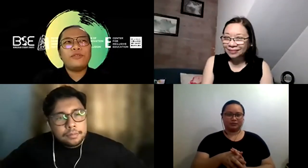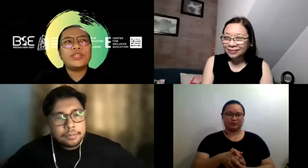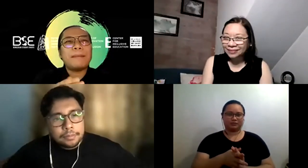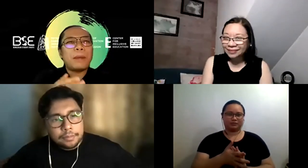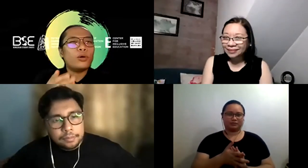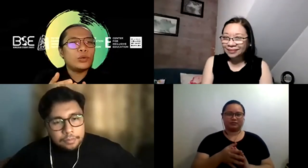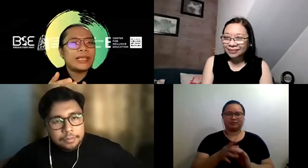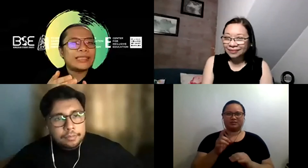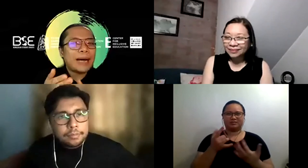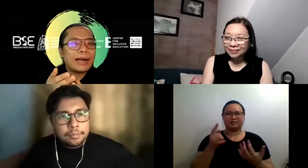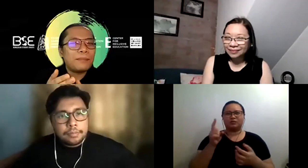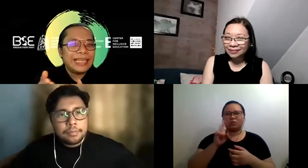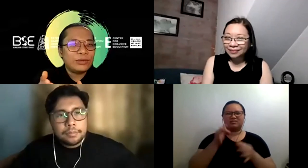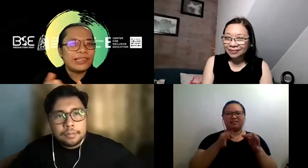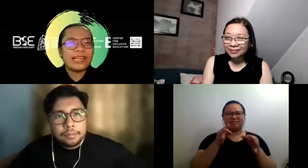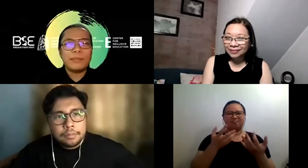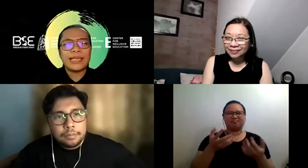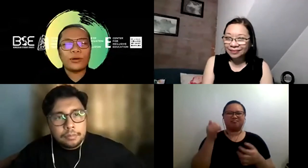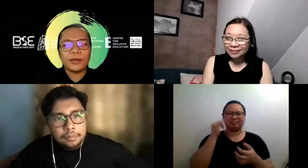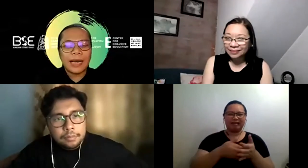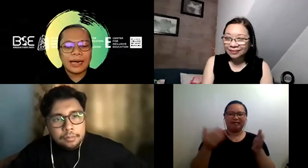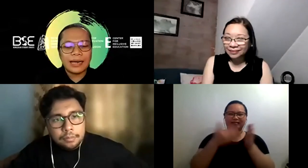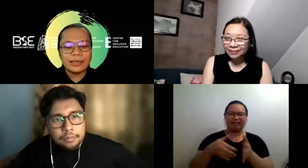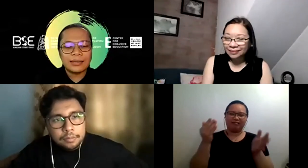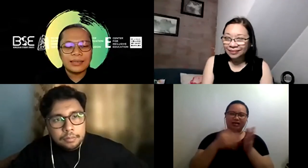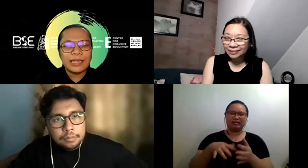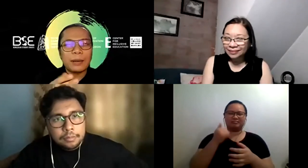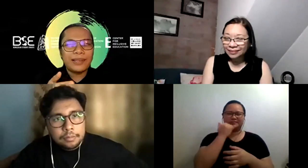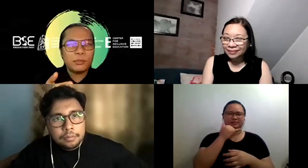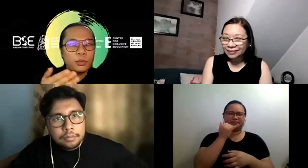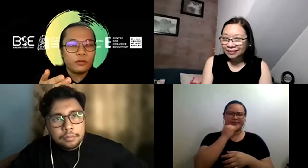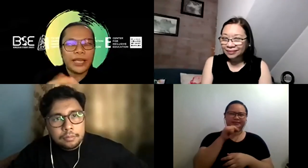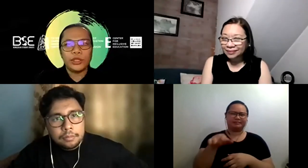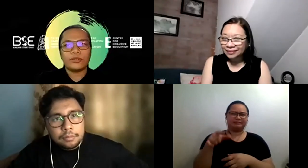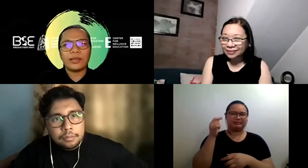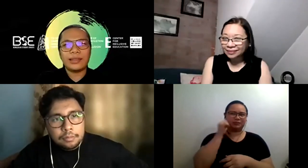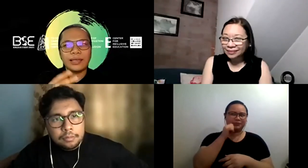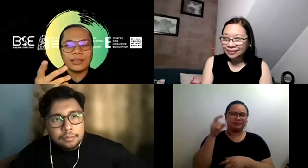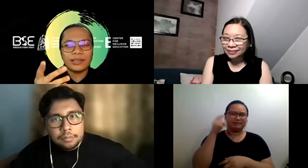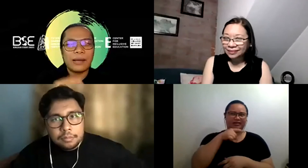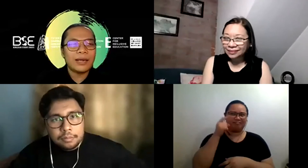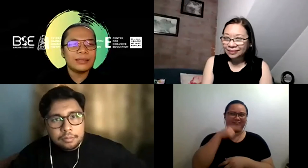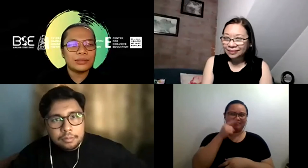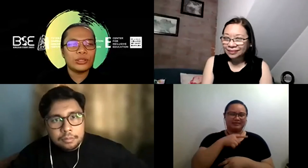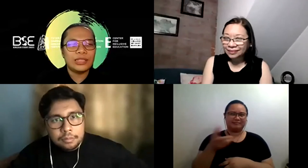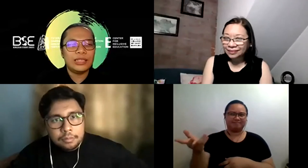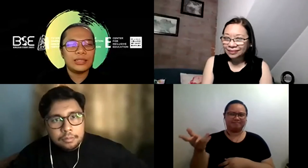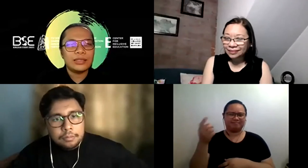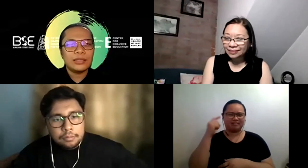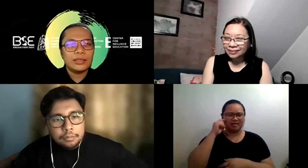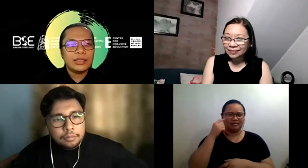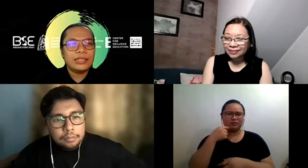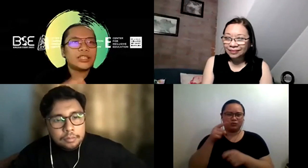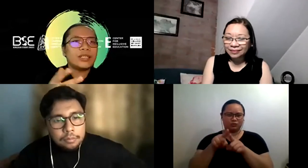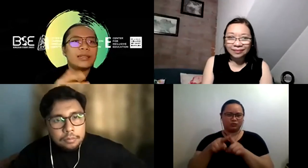yun niya paulit-ulit na parang mali yung sinasabi niya or parang napapansin mo puro fake news? I think na sabi rin to